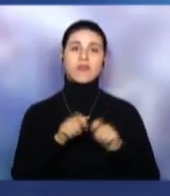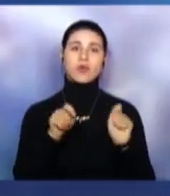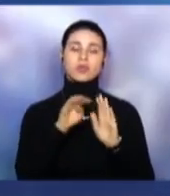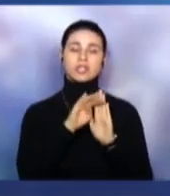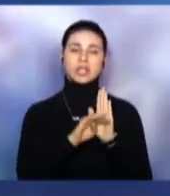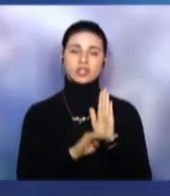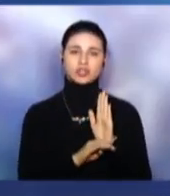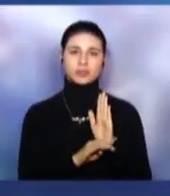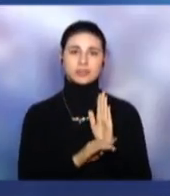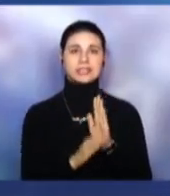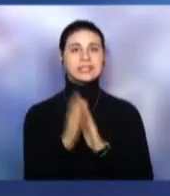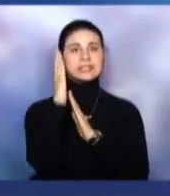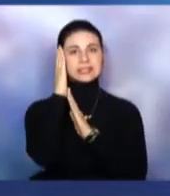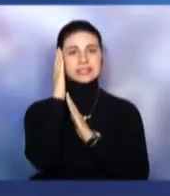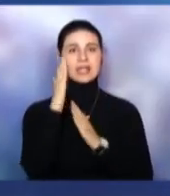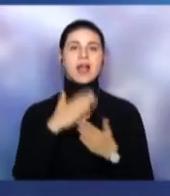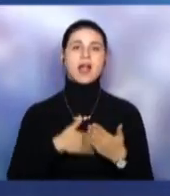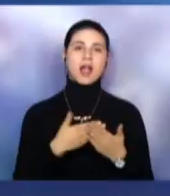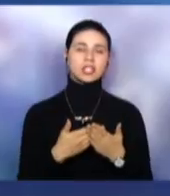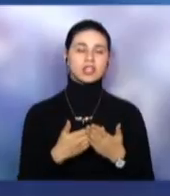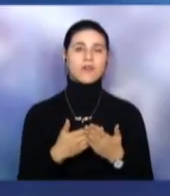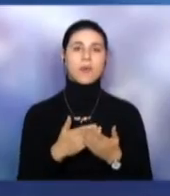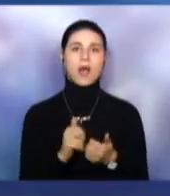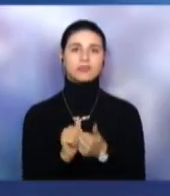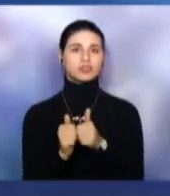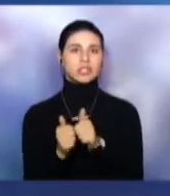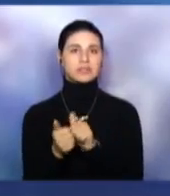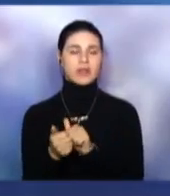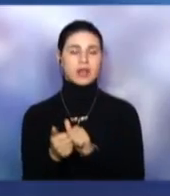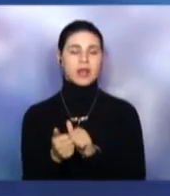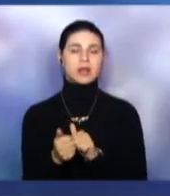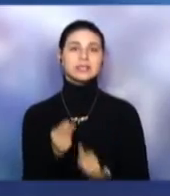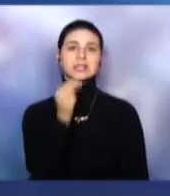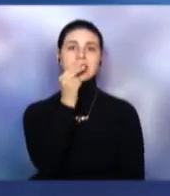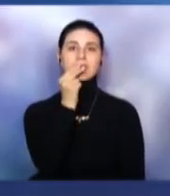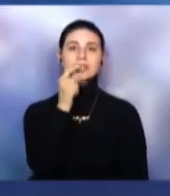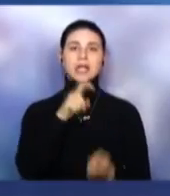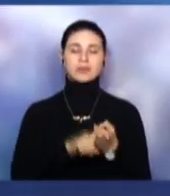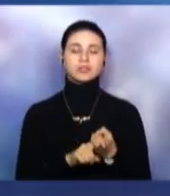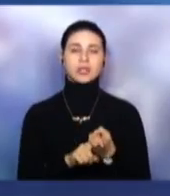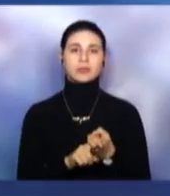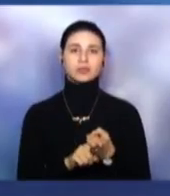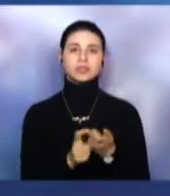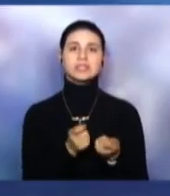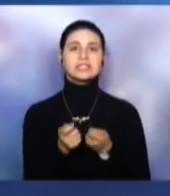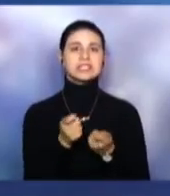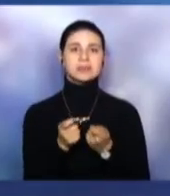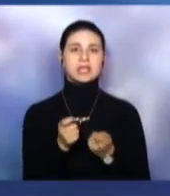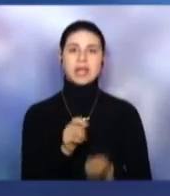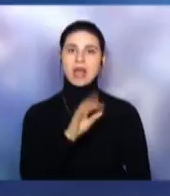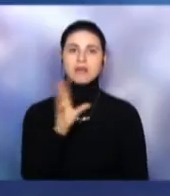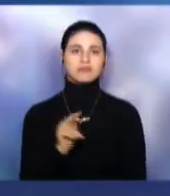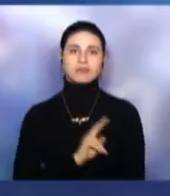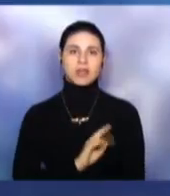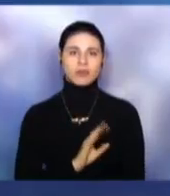რეჟიმი, ძილისა და აქტივობის რიტმის დარღვევა, საკვებთან დაკავშირებული სიფრთხილის